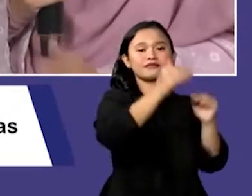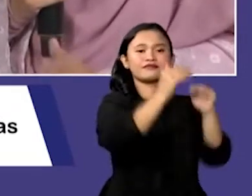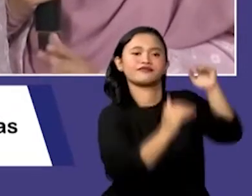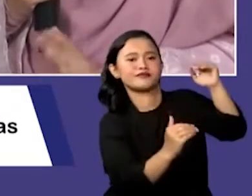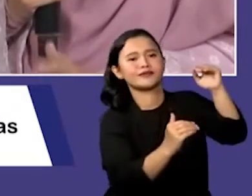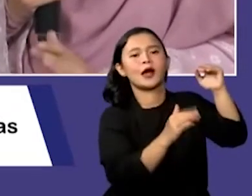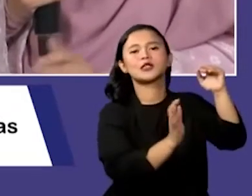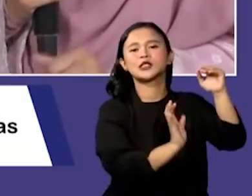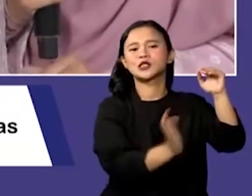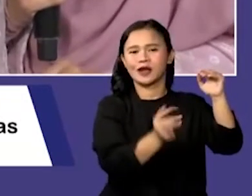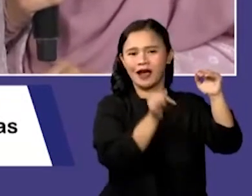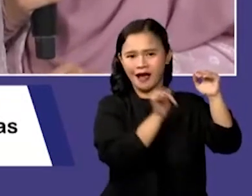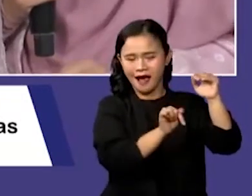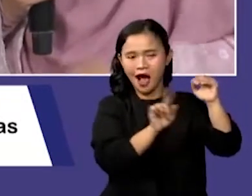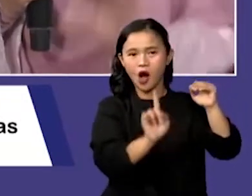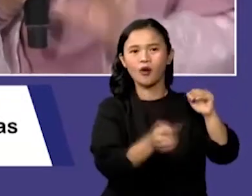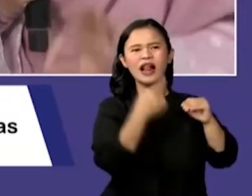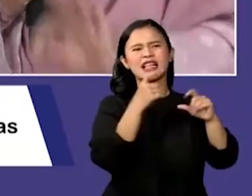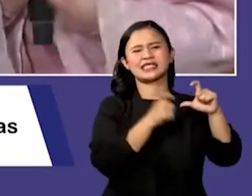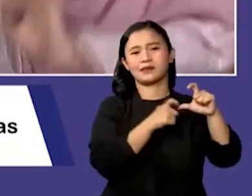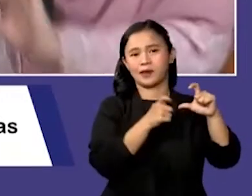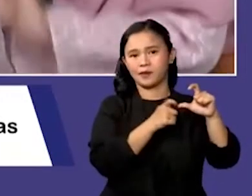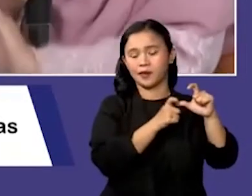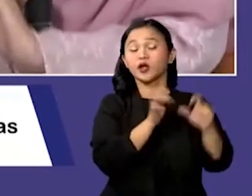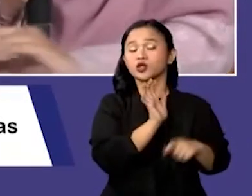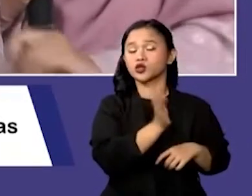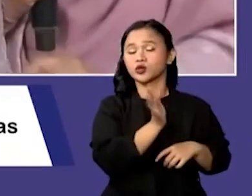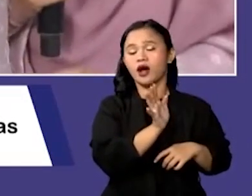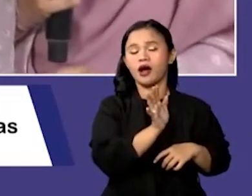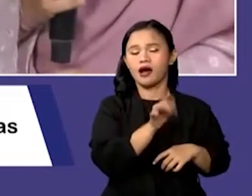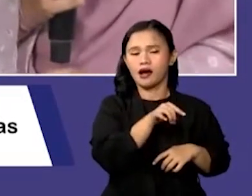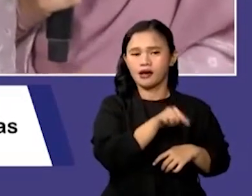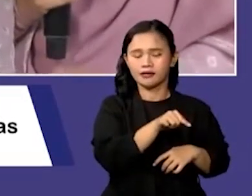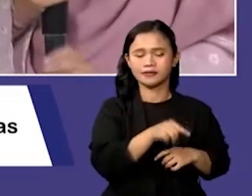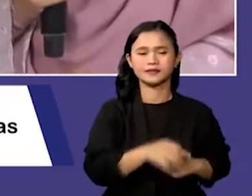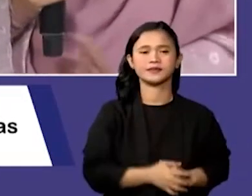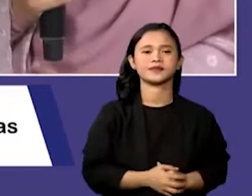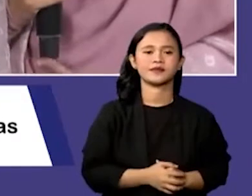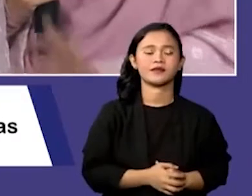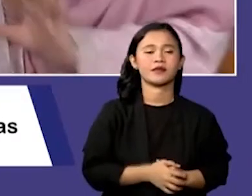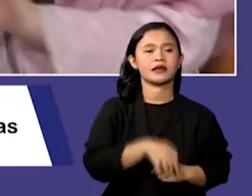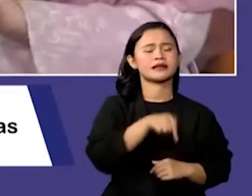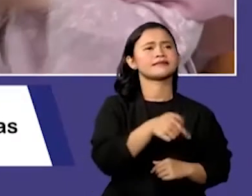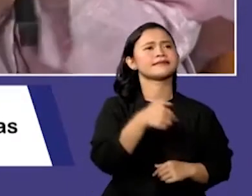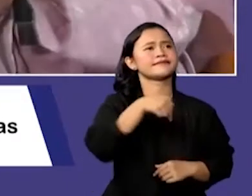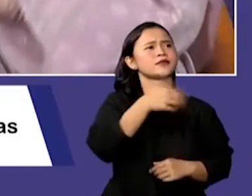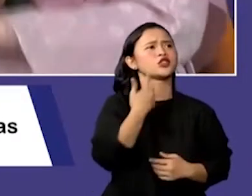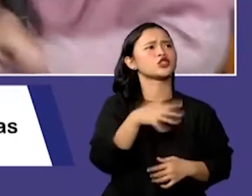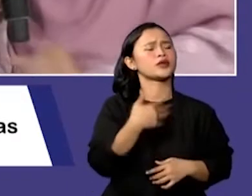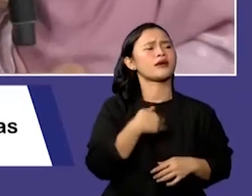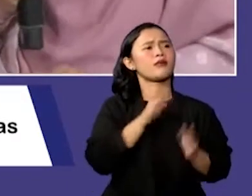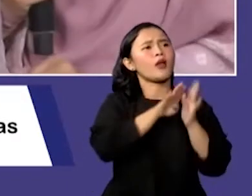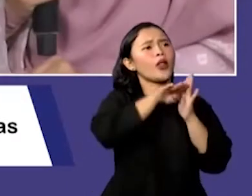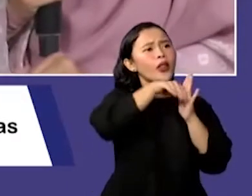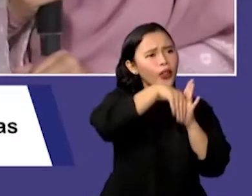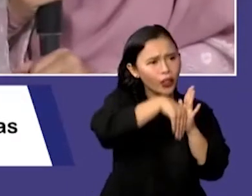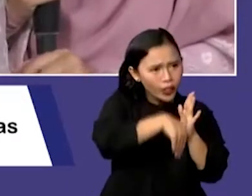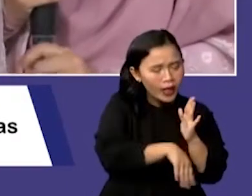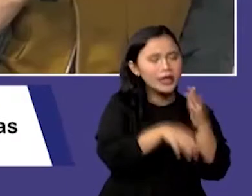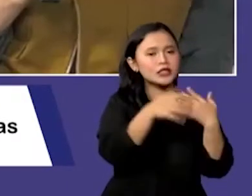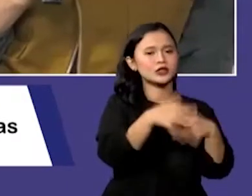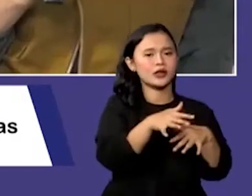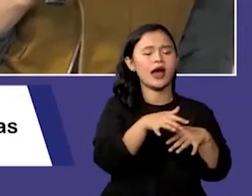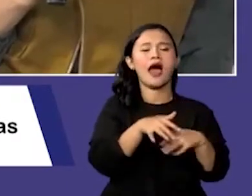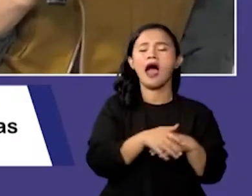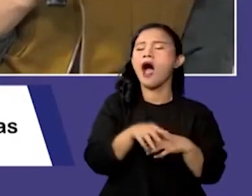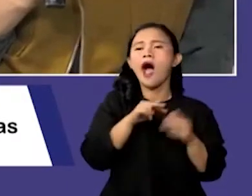sangat signifikan terutama di awal September nih. Penaikannya sangat tinggi di DKI Jakarta, namun di terakhir sudah mulai agak sedikit menurun.